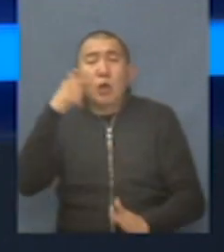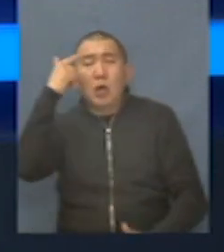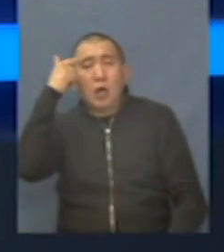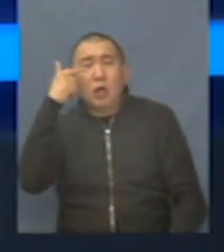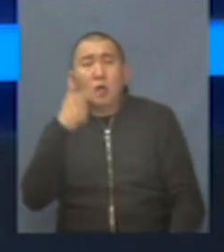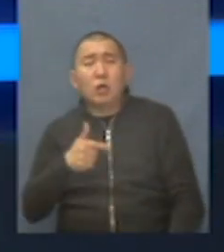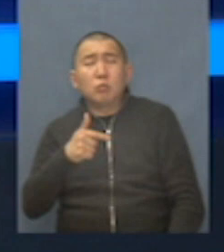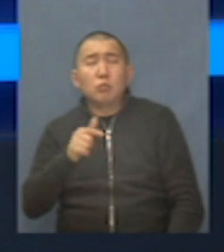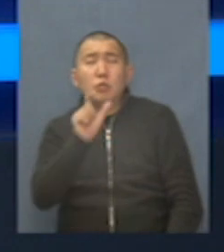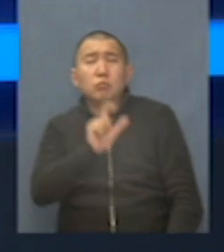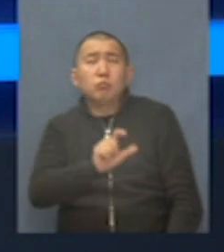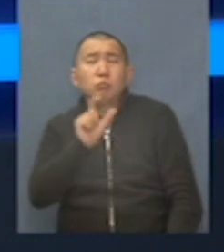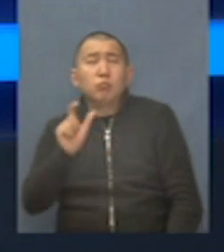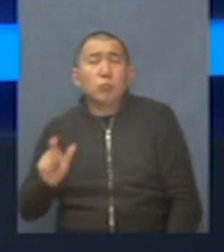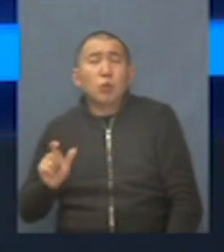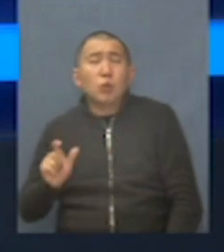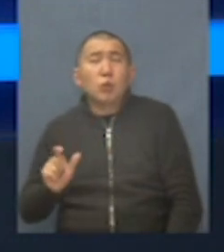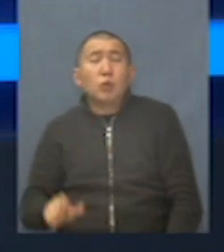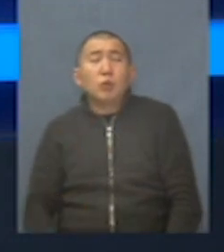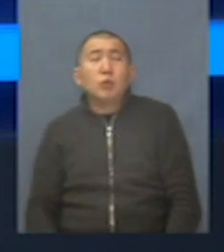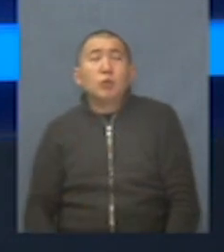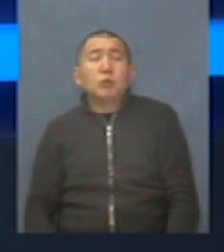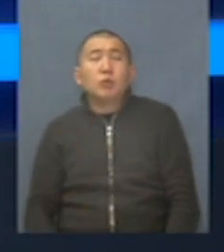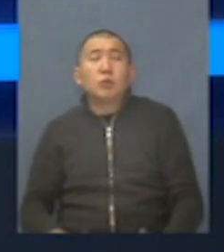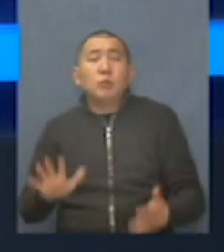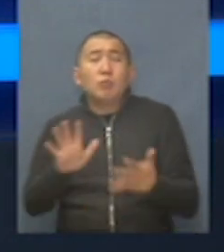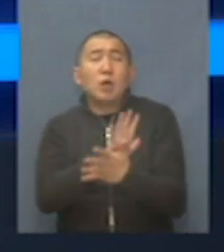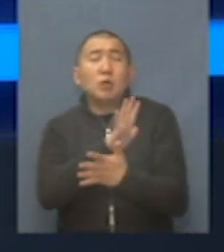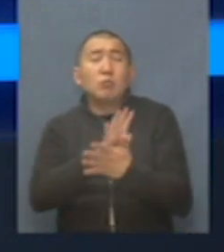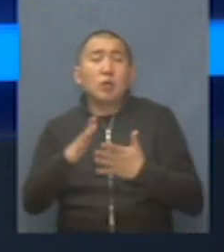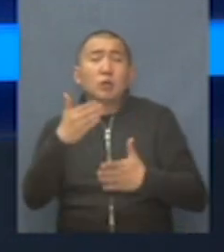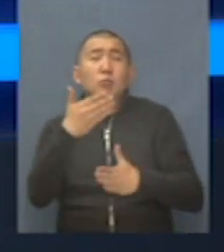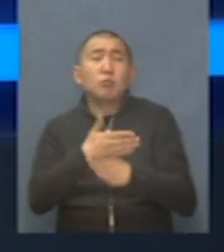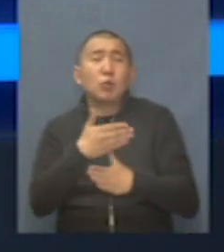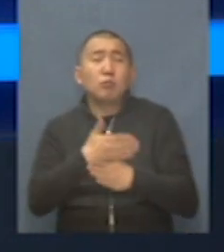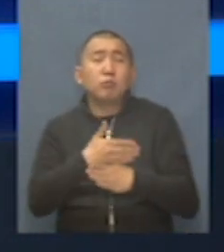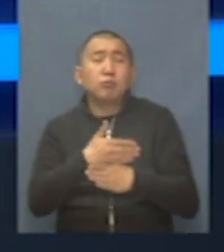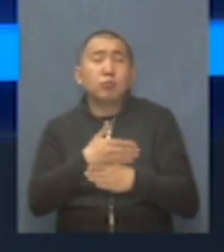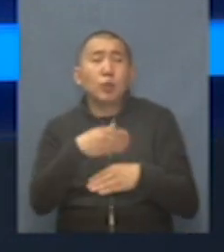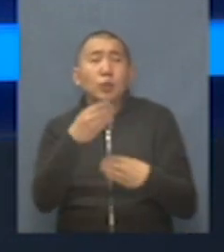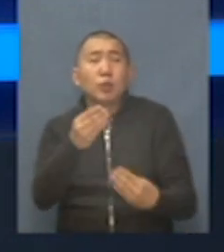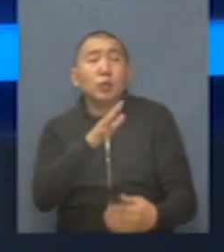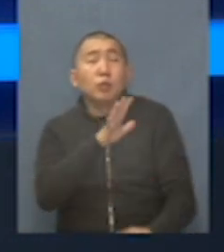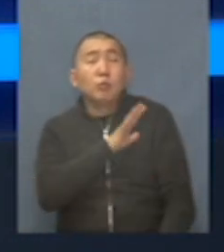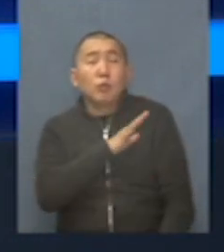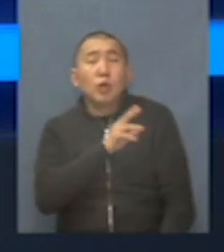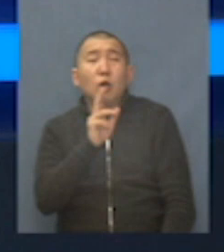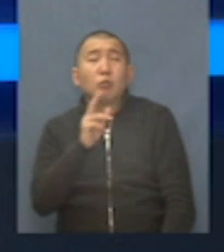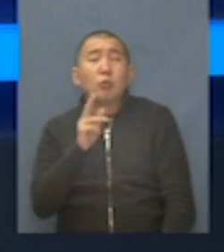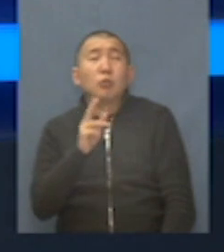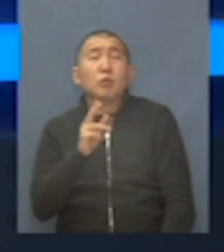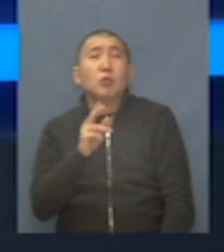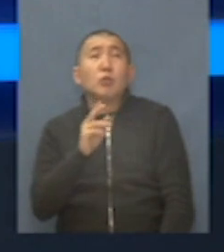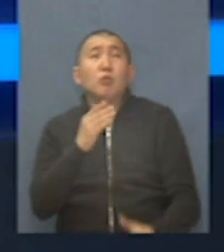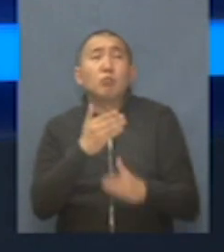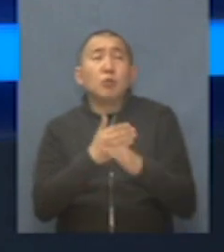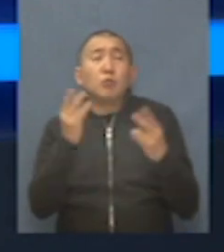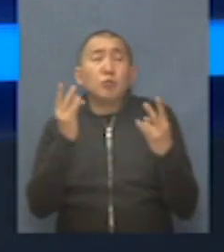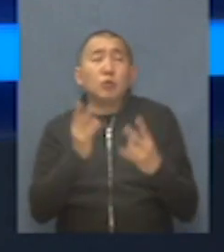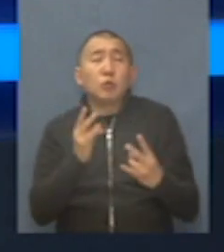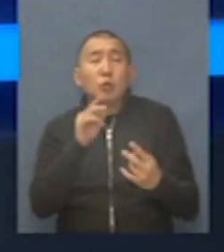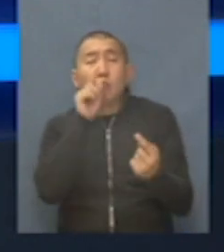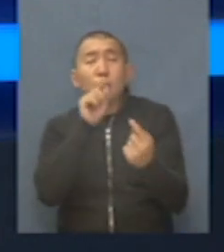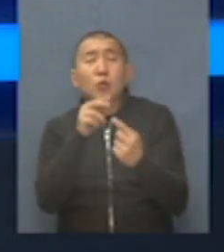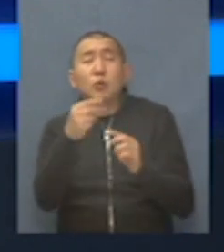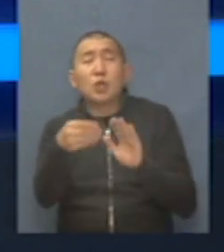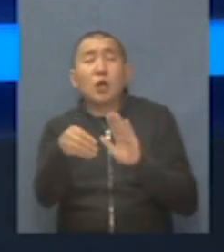тұрғындар өздерін толғандырып жүрген мәселе бойынша тегін көмек алды. Акцияны Шығыс Қазақстан облысының әкімдігі әділет және сыбайлас